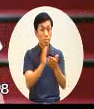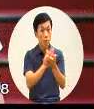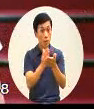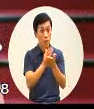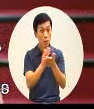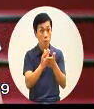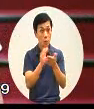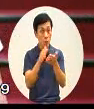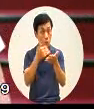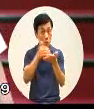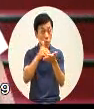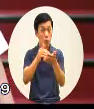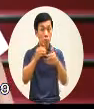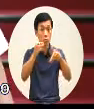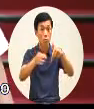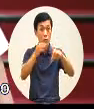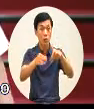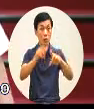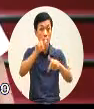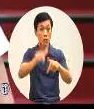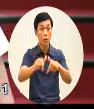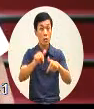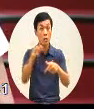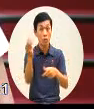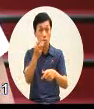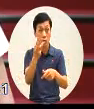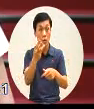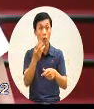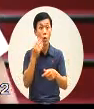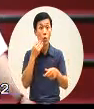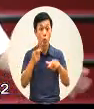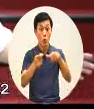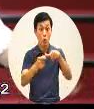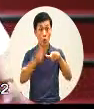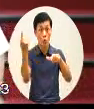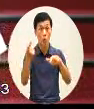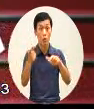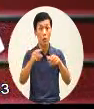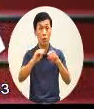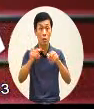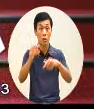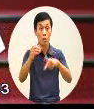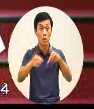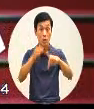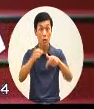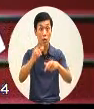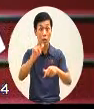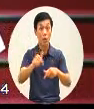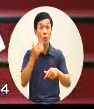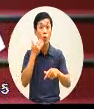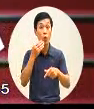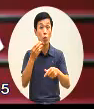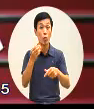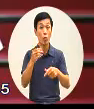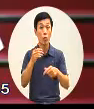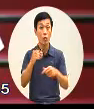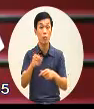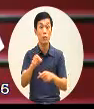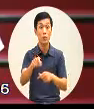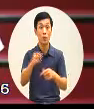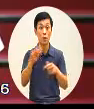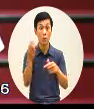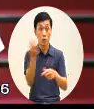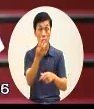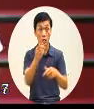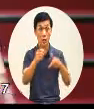道是会公告地价吗？如果是公告地价，他就不用三家估价师啊。所以说三家